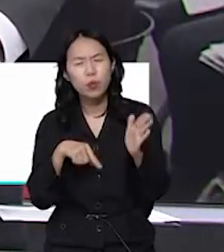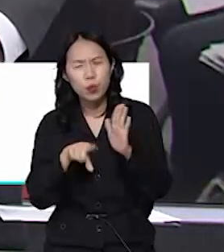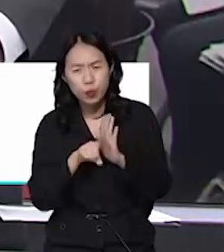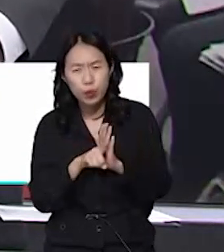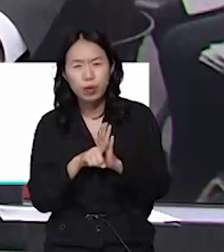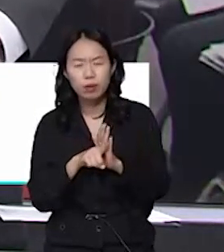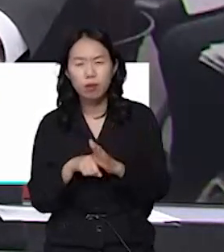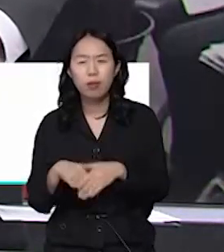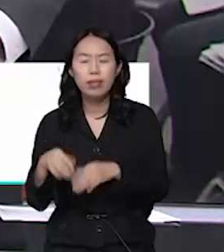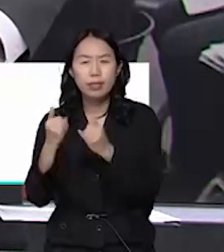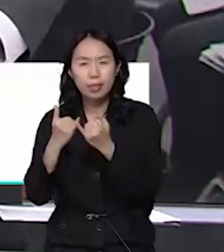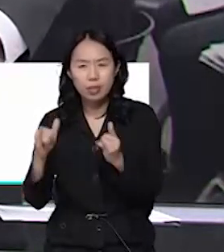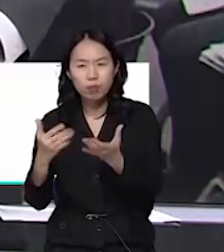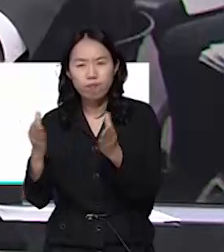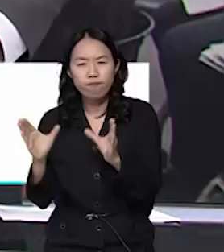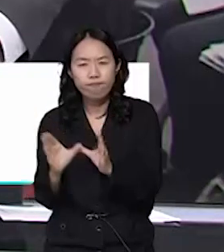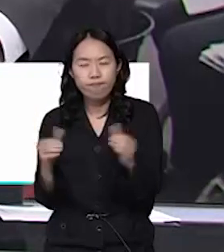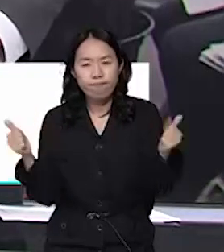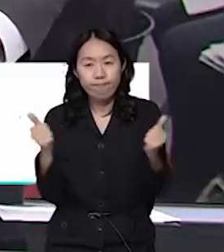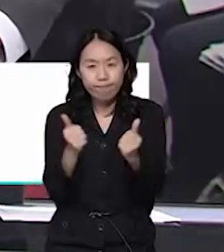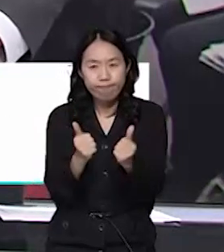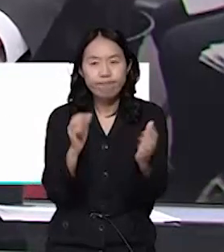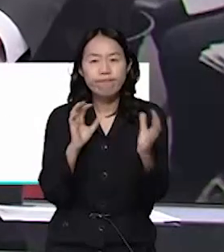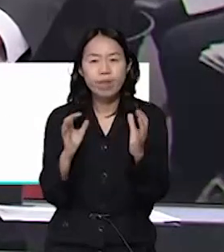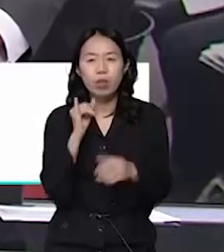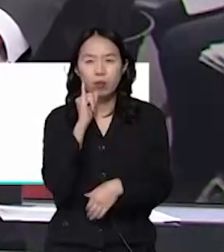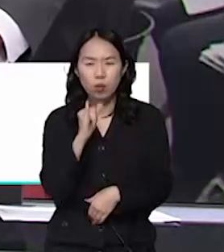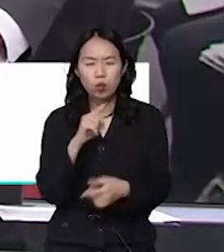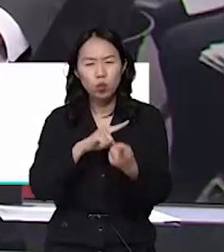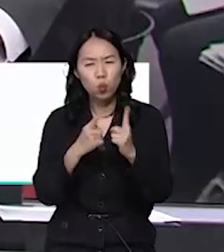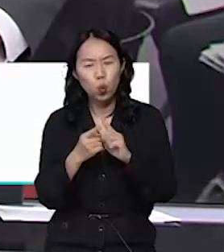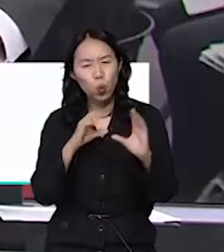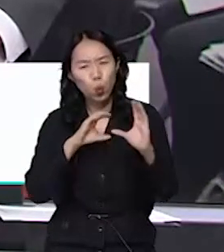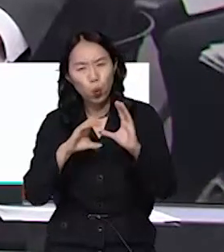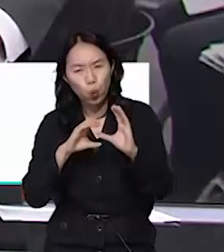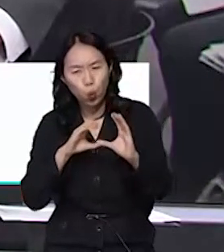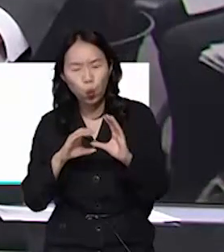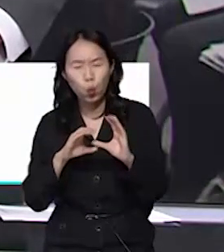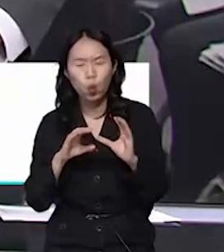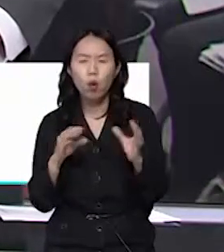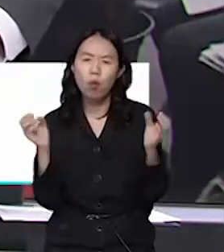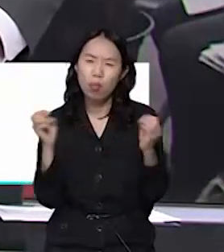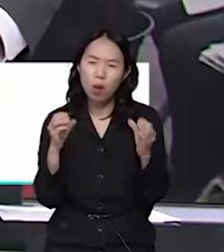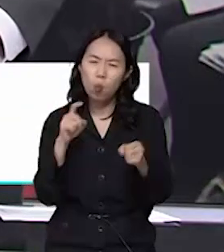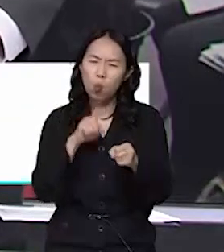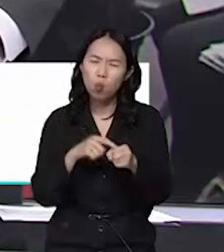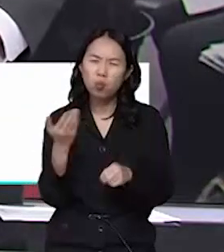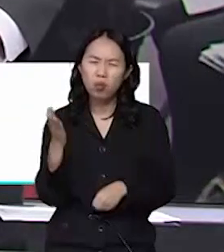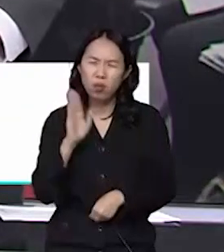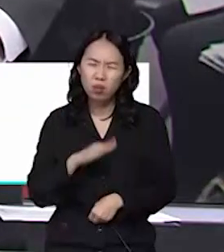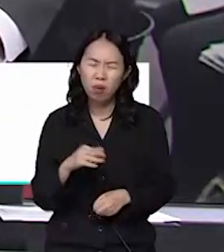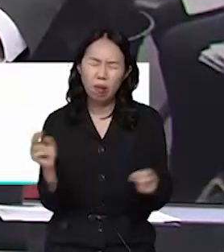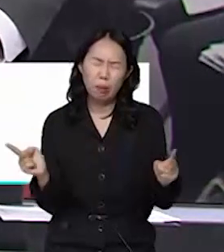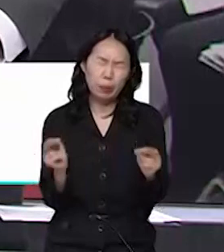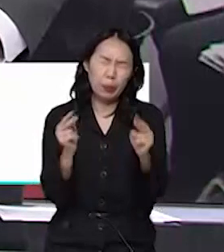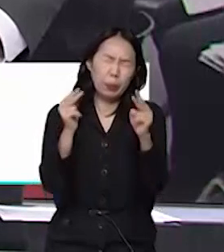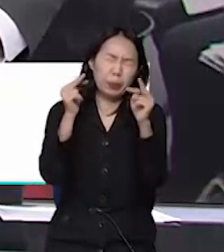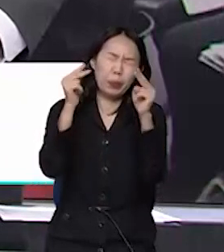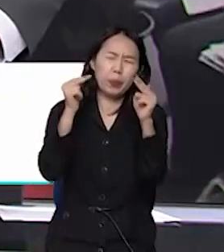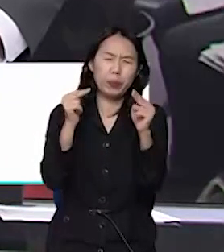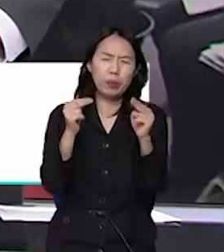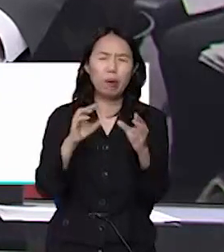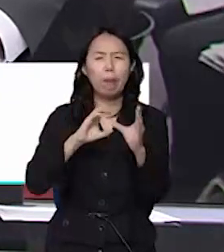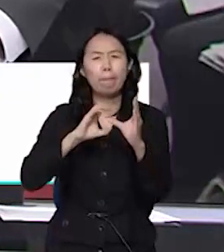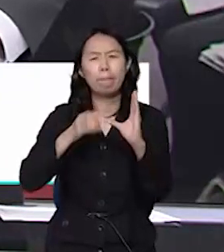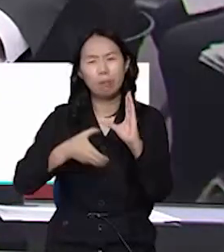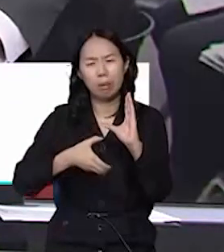사업 등 주요 현안에 대해 소통과 협치를 하자는 취지였지만 서로의 잘잘못만 따지면서 결국 불통만 재확인한 자리였다는